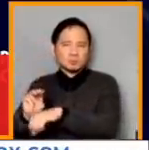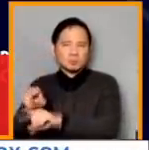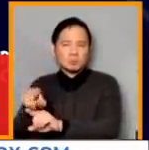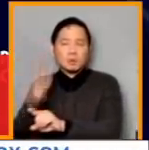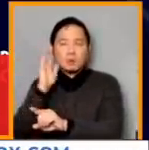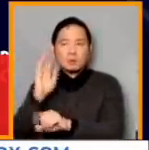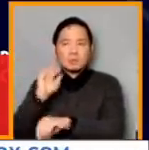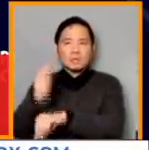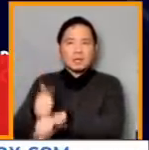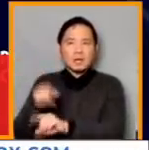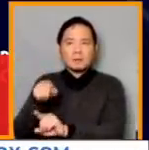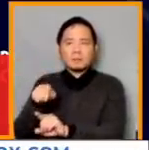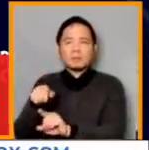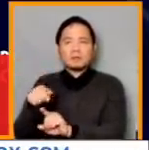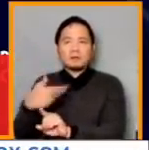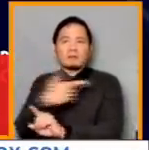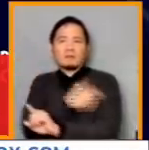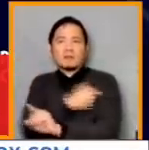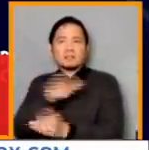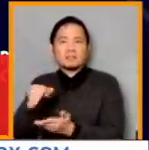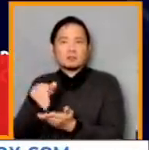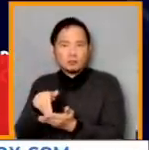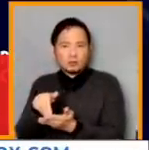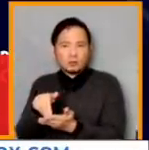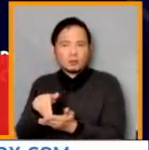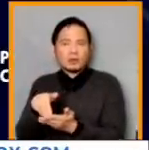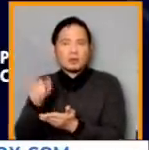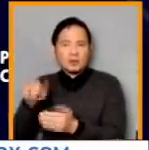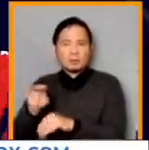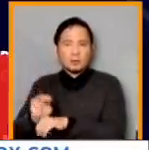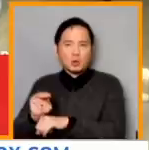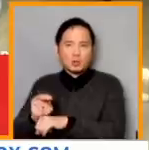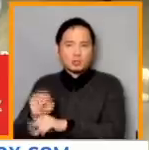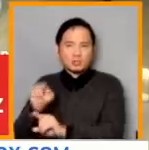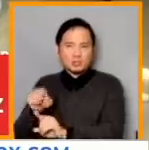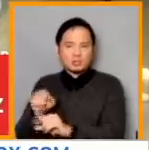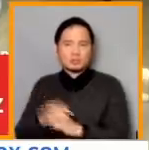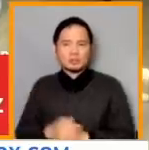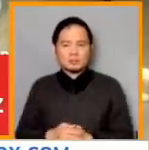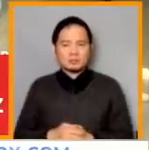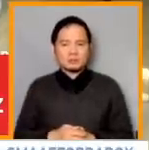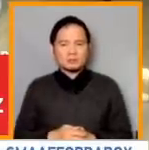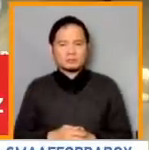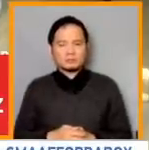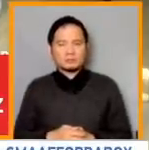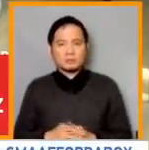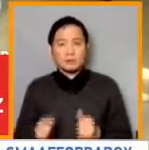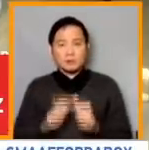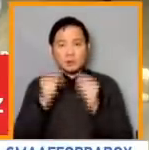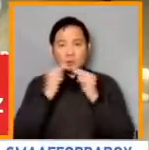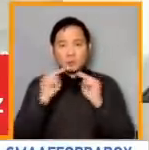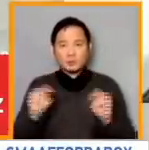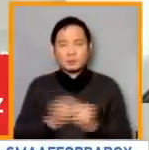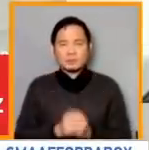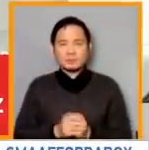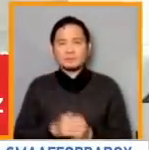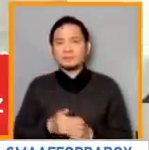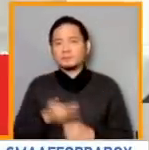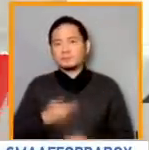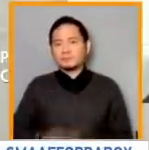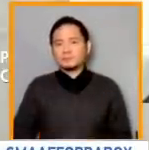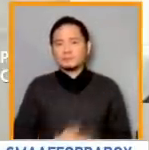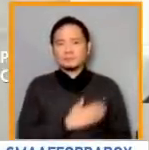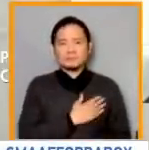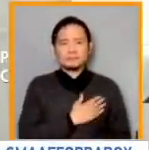site itong mga mosque at mga masjid na pupuntahan po nila. Yan ang unang balita. Darlene Kai, buong